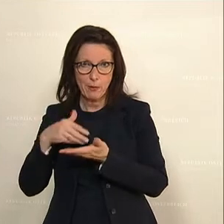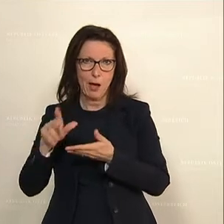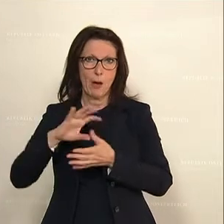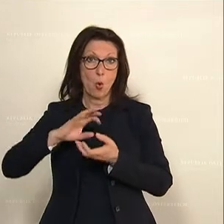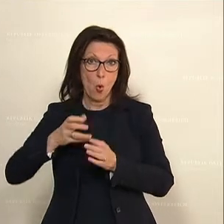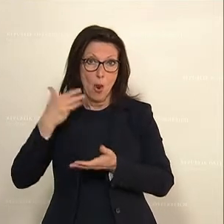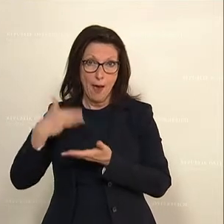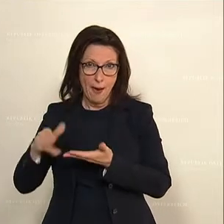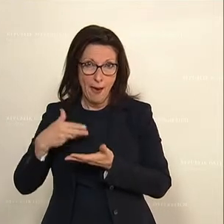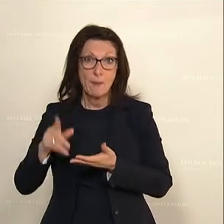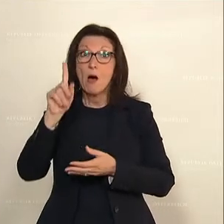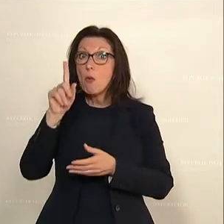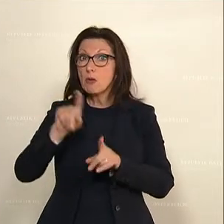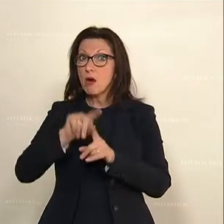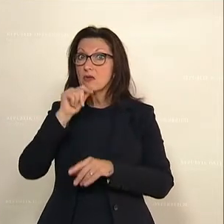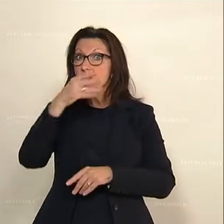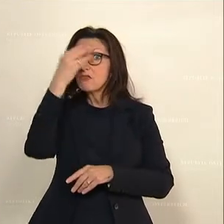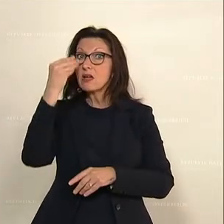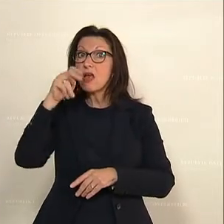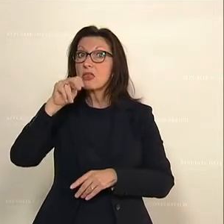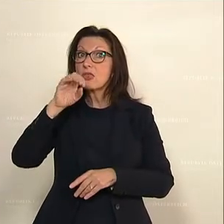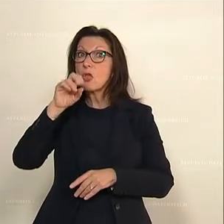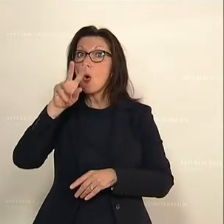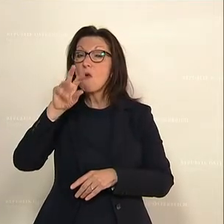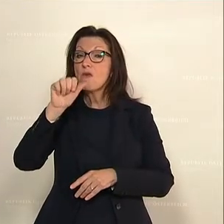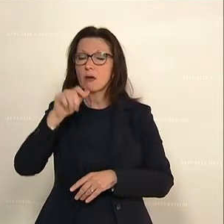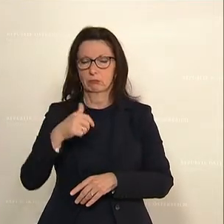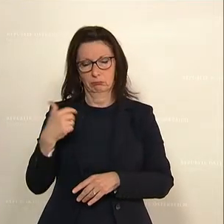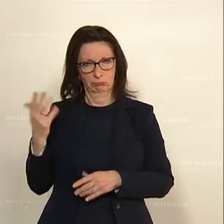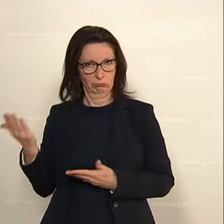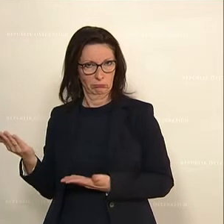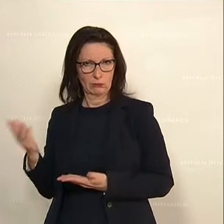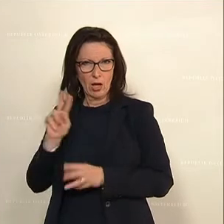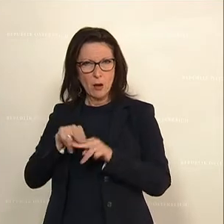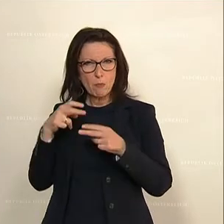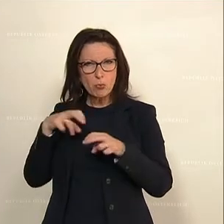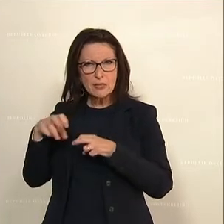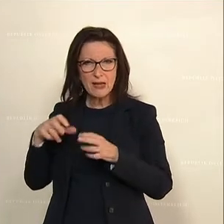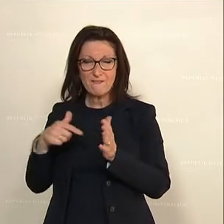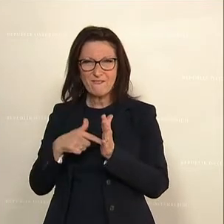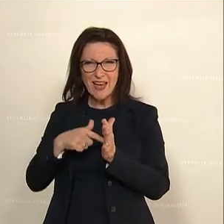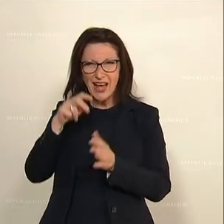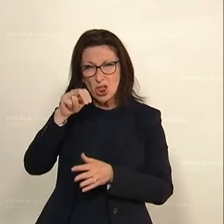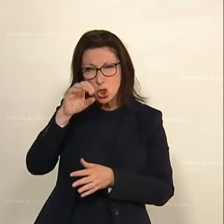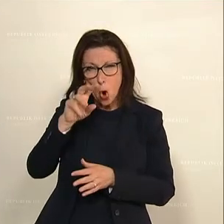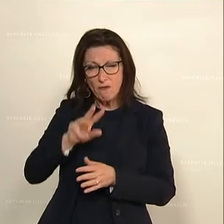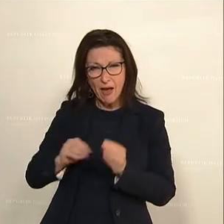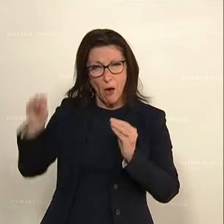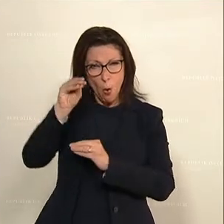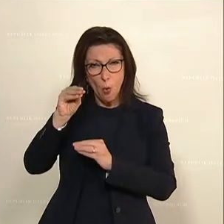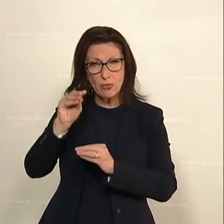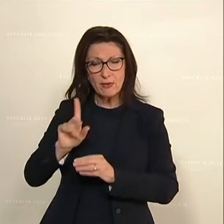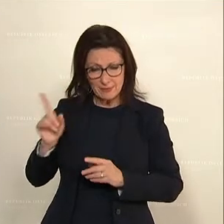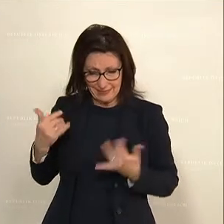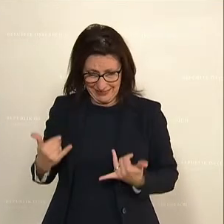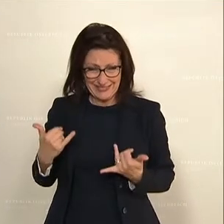und nicht zu vergessen die Nova. Diese Bundesregierung nimmt aufgrund der Nova-Erhöhung, die in